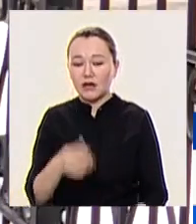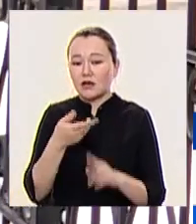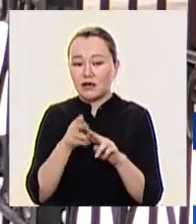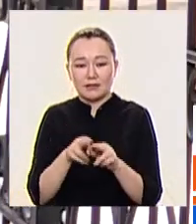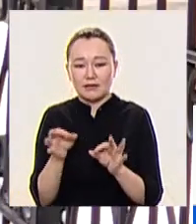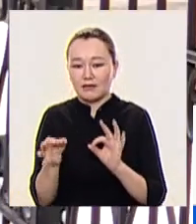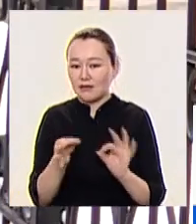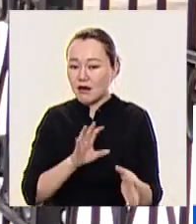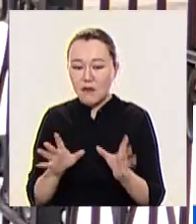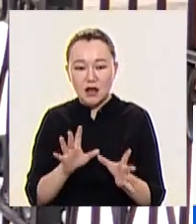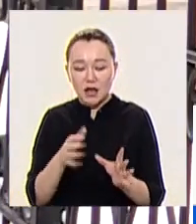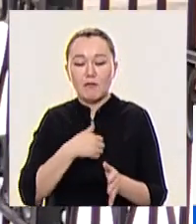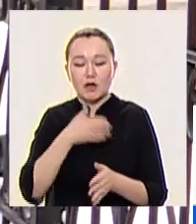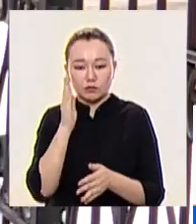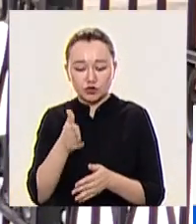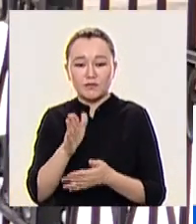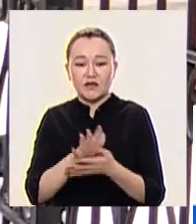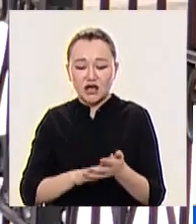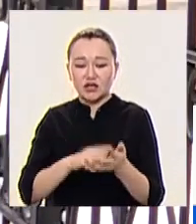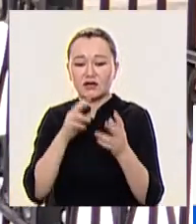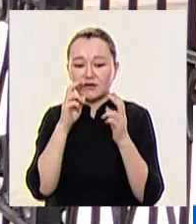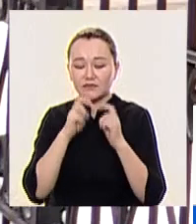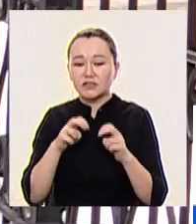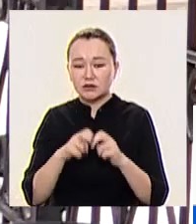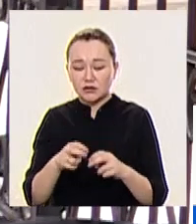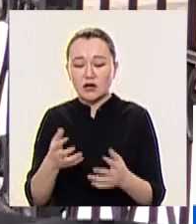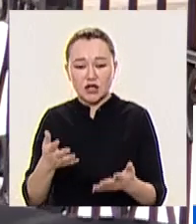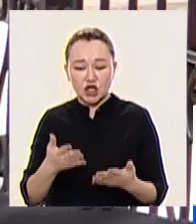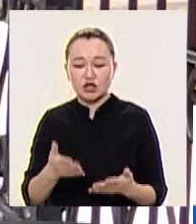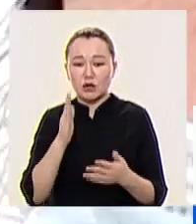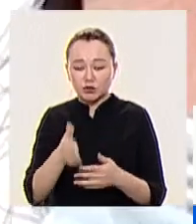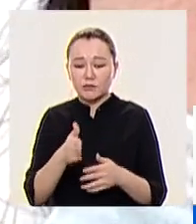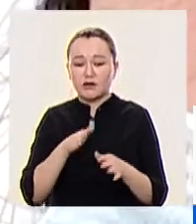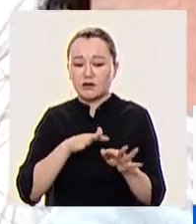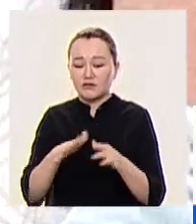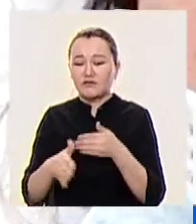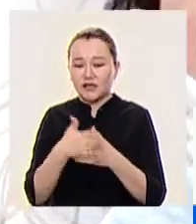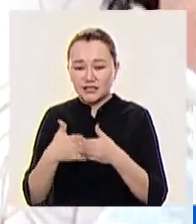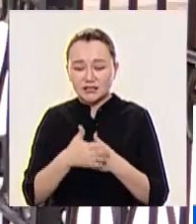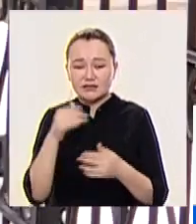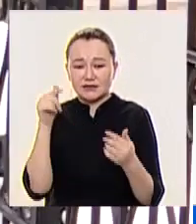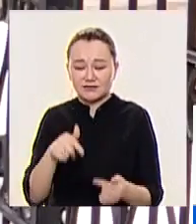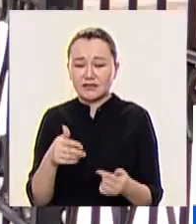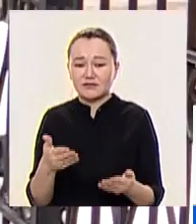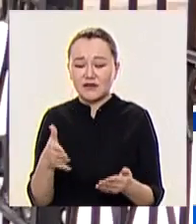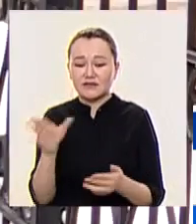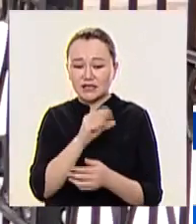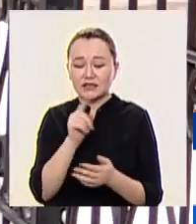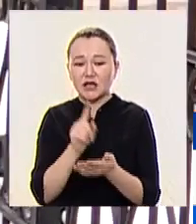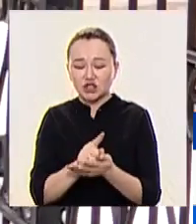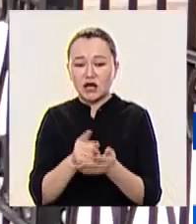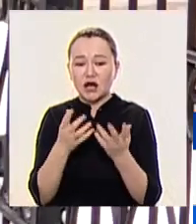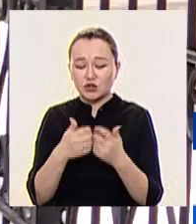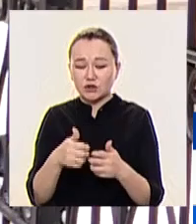ненормально. Мы будем дальше все выяснить, конечно, принять меры, соответственно. Они даже